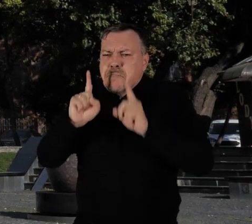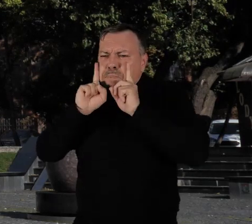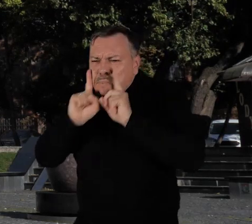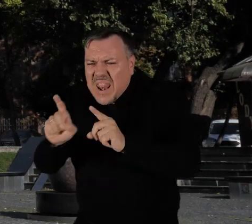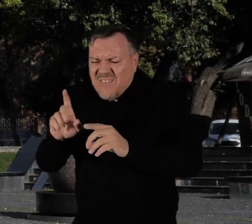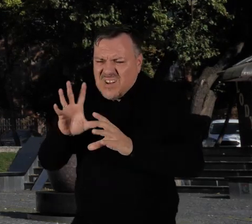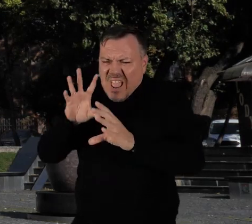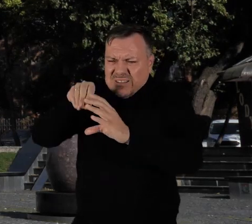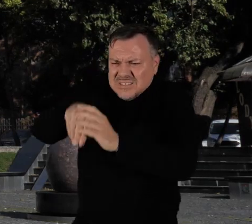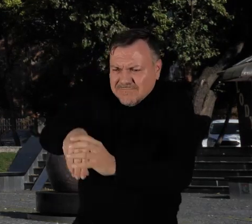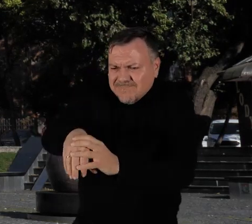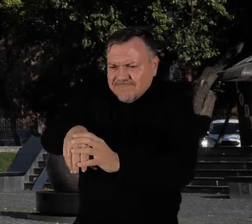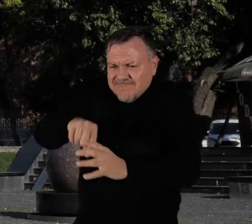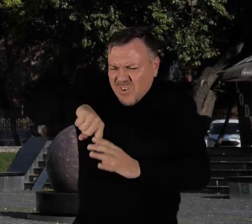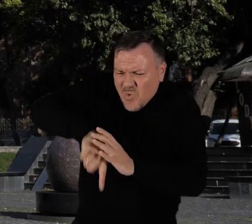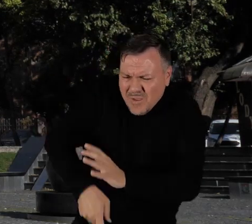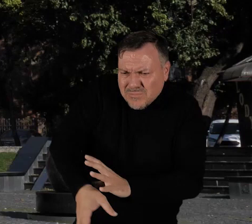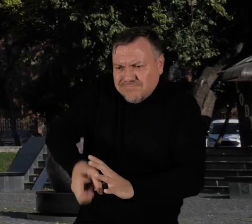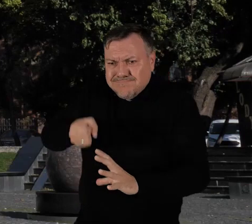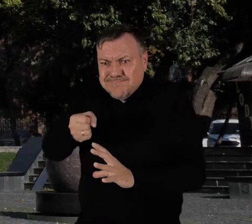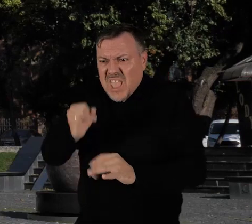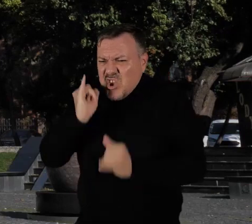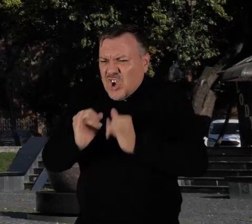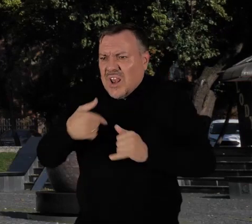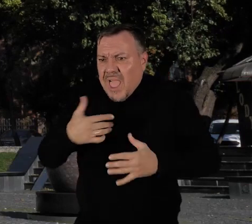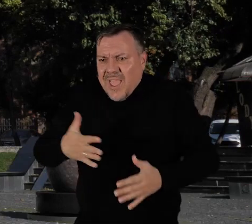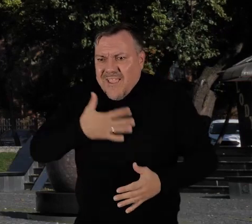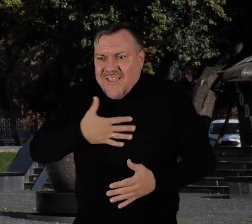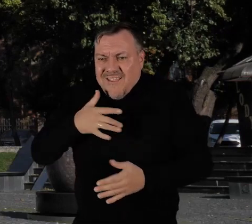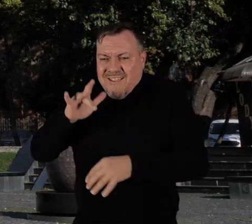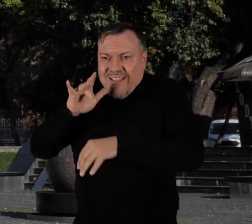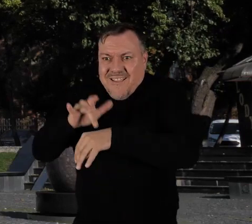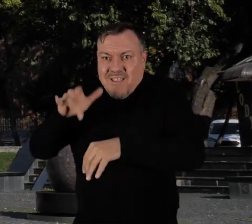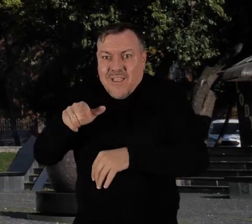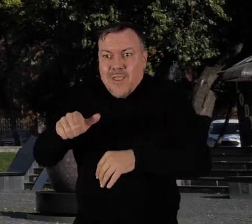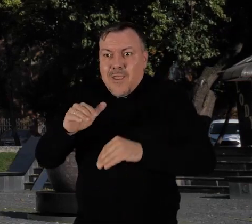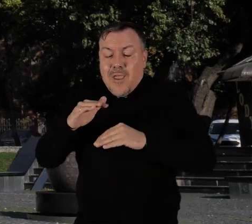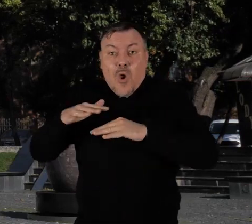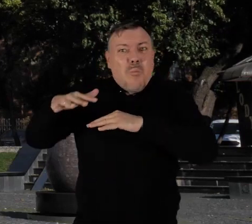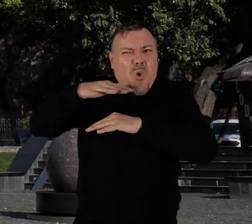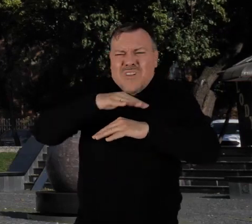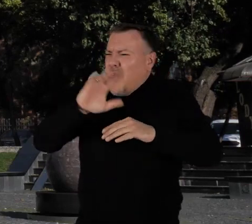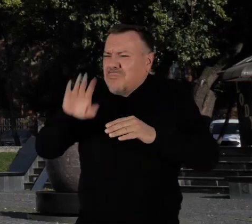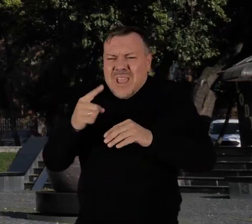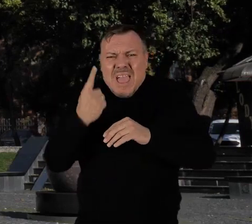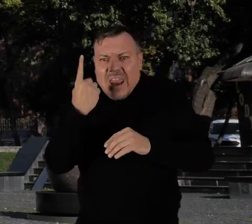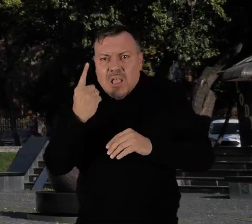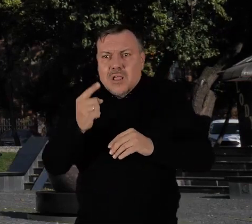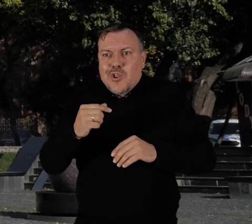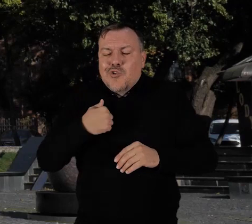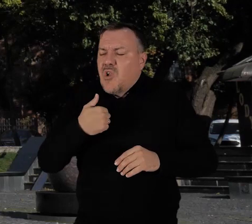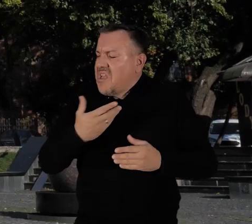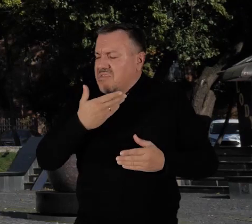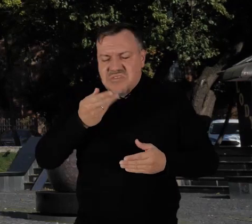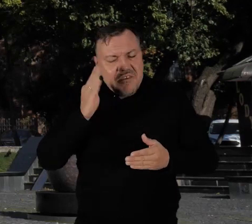jego tkanki. Jeżeli doświadczyłem, choćby raz tylko i bardzo powierzchownie, tego